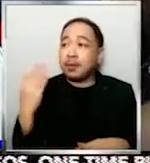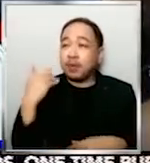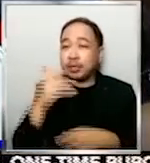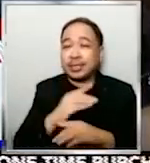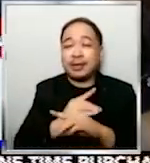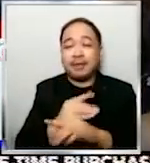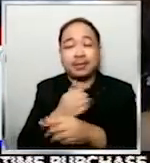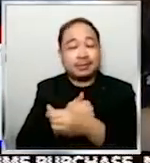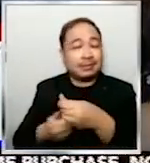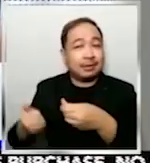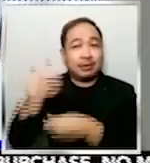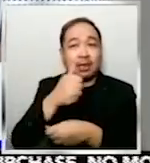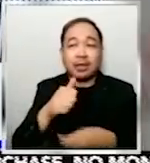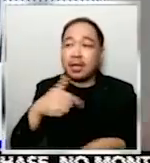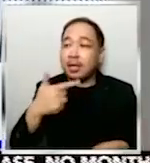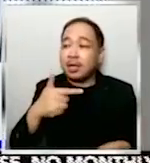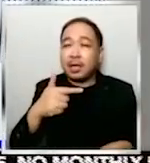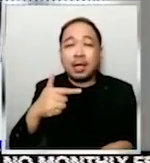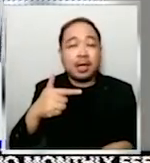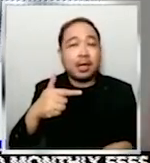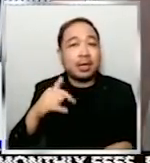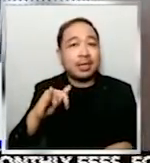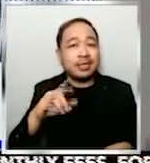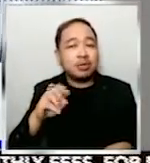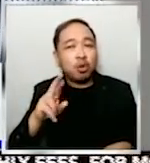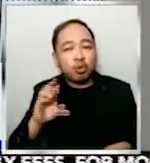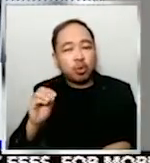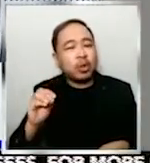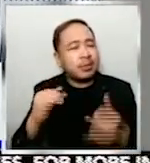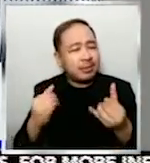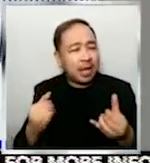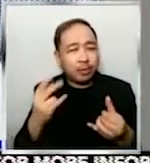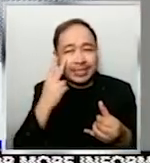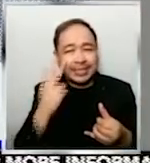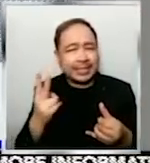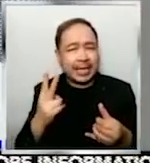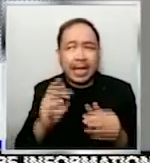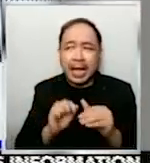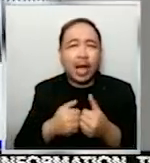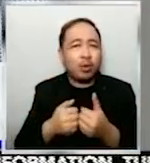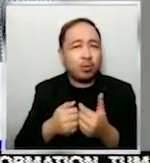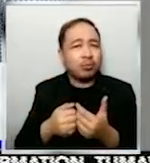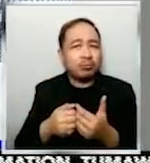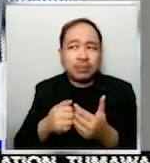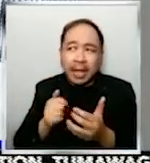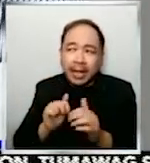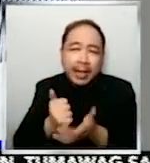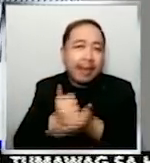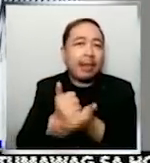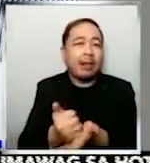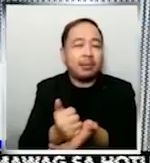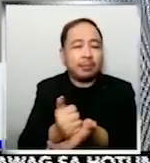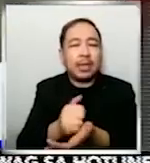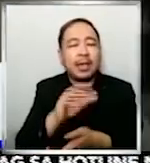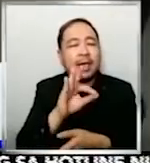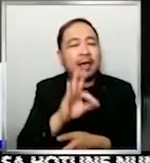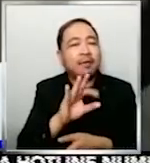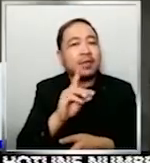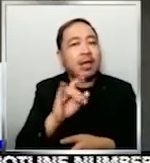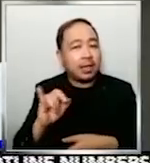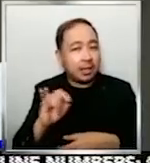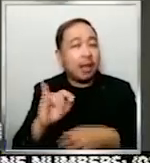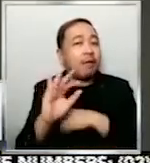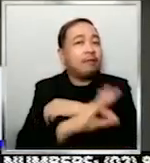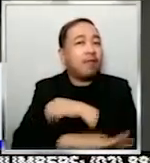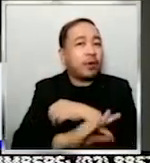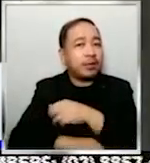ng one-stop shop sa embahada para sa mga investor para makatulong sa foreign direct investments o FDI sa bansa. Si